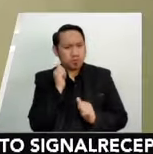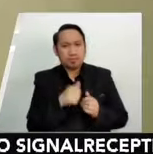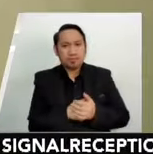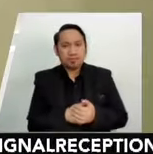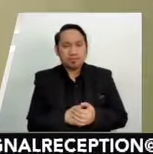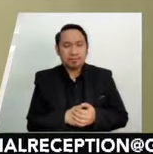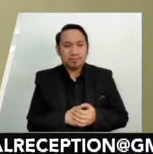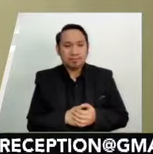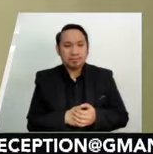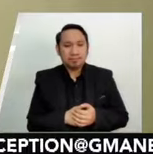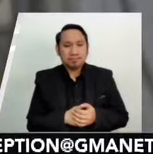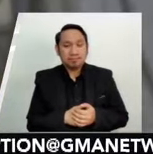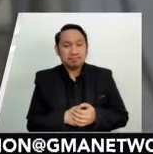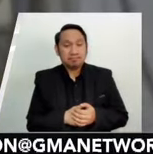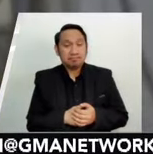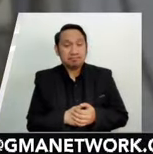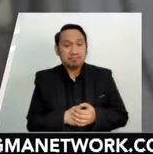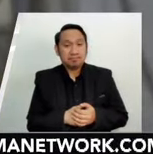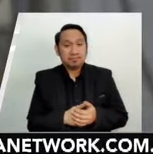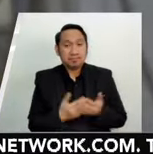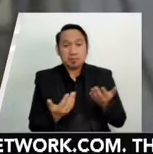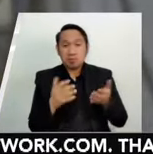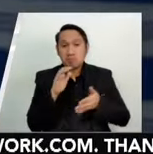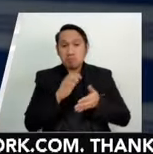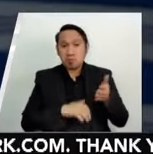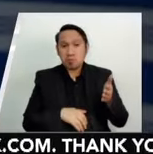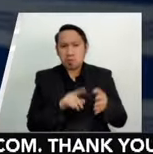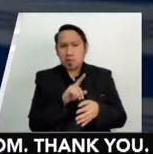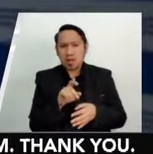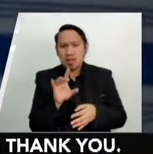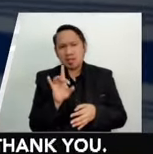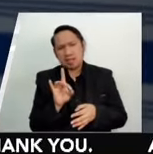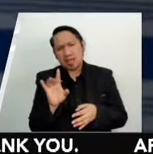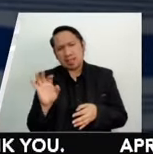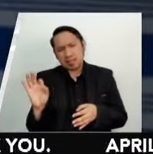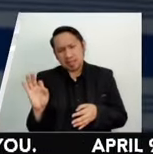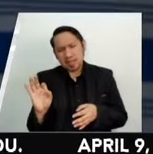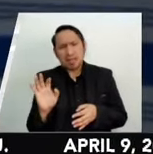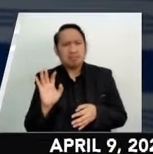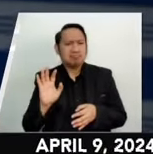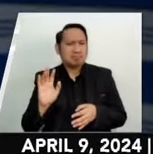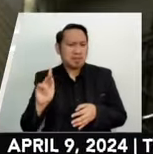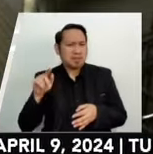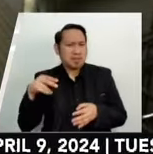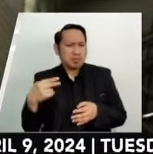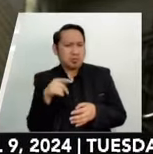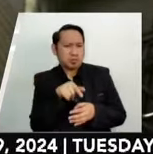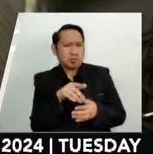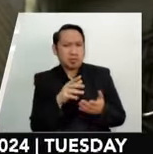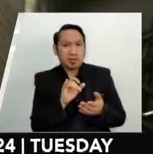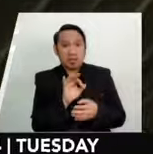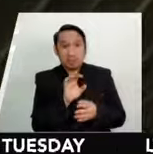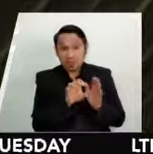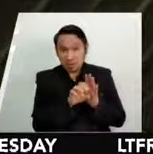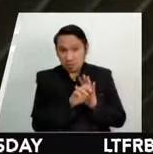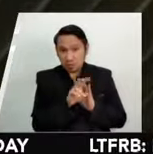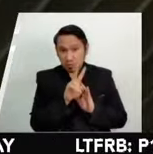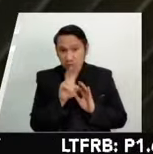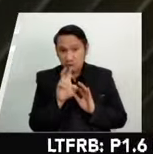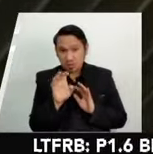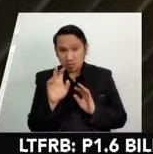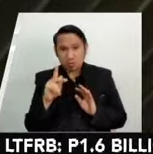Tumbas po yan ng bawas sa 198 pesos sa inyong total electricity bill kung nasa 200 kilowatt hours ang konsumo